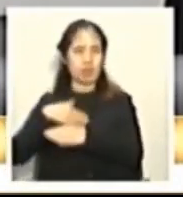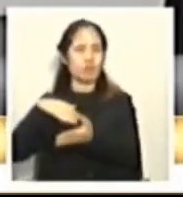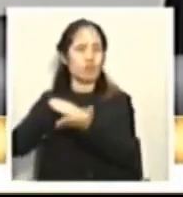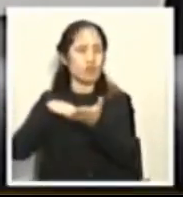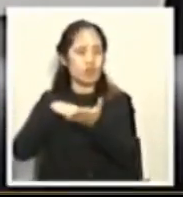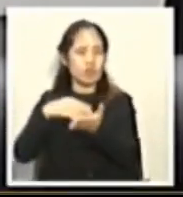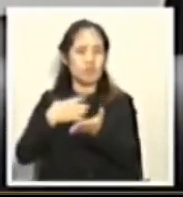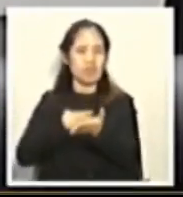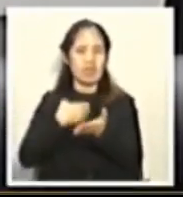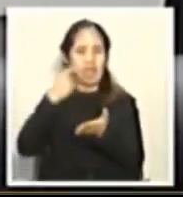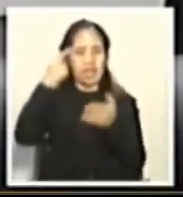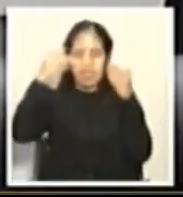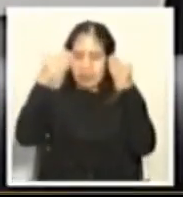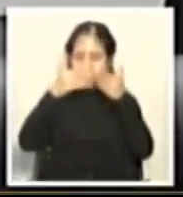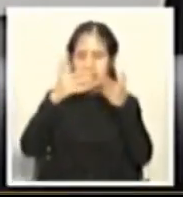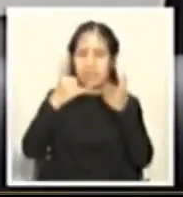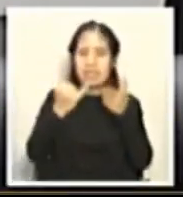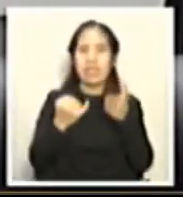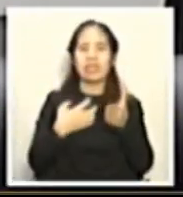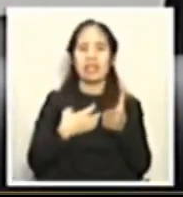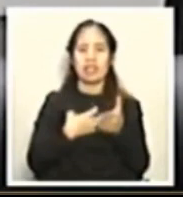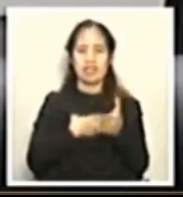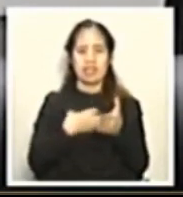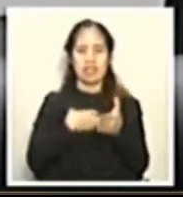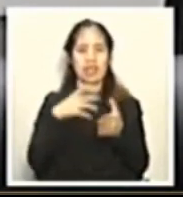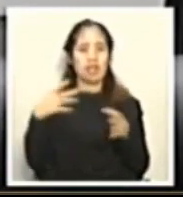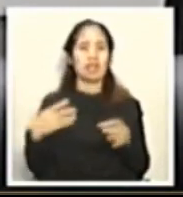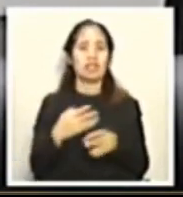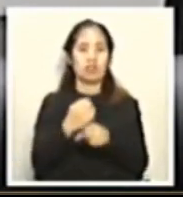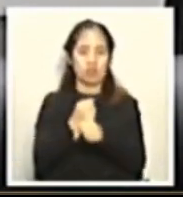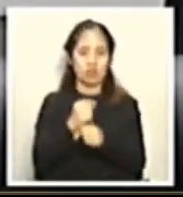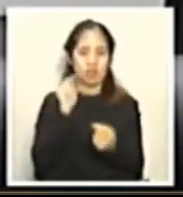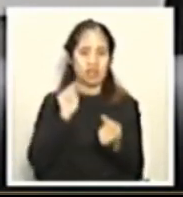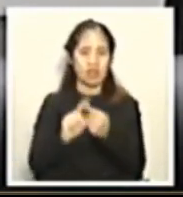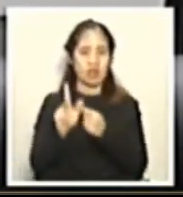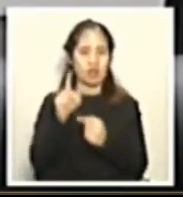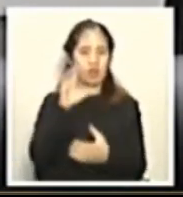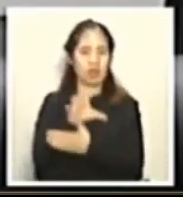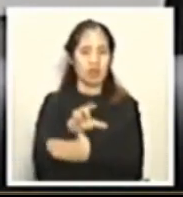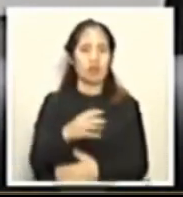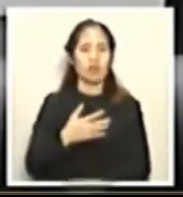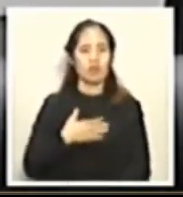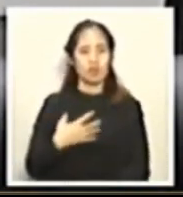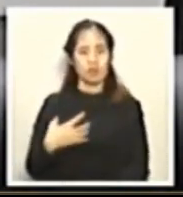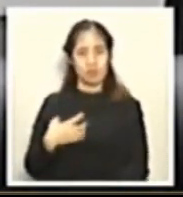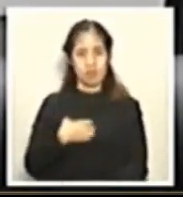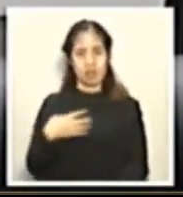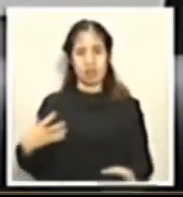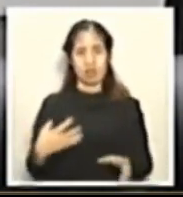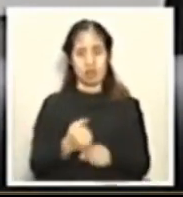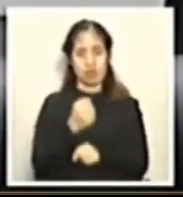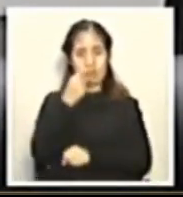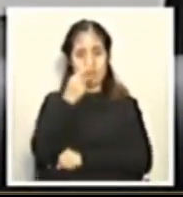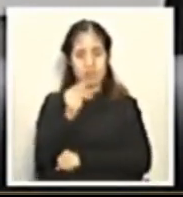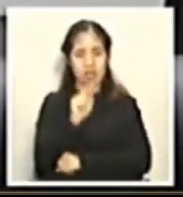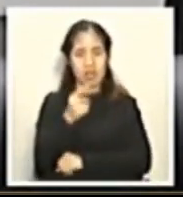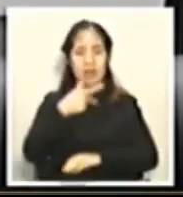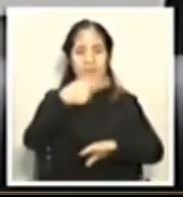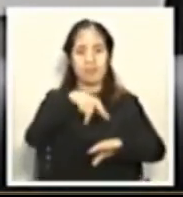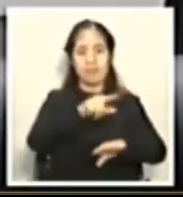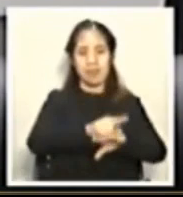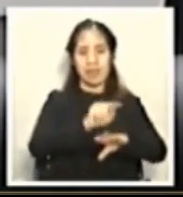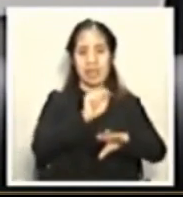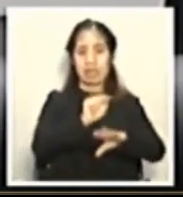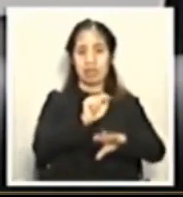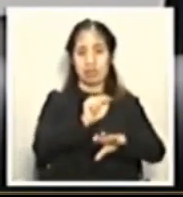ให้เสียสมาธิแต่ว่าสรุปข้อเท็จจริงนะครับไม่ให้เข้าข้อบังคับครับ ผมอยากจะสรุปให้เห็นว่าการที่ประธานสภา